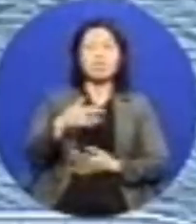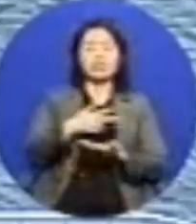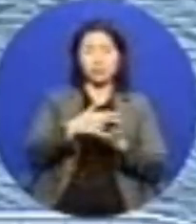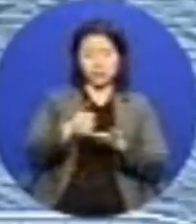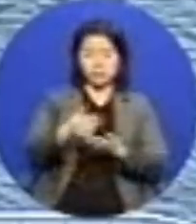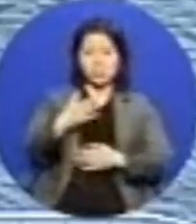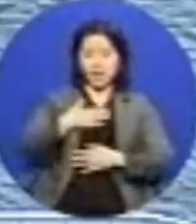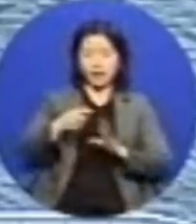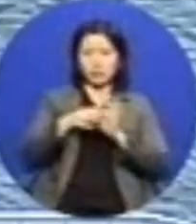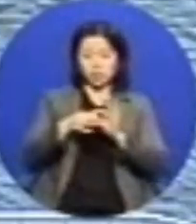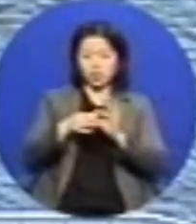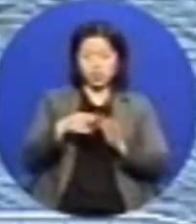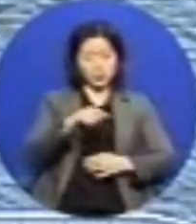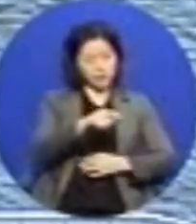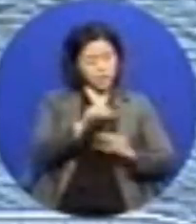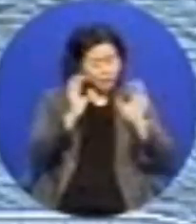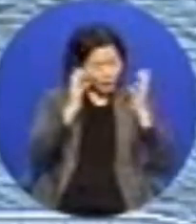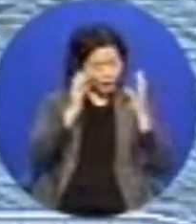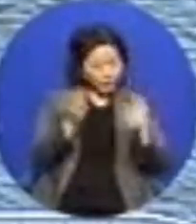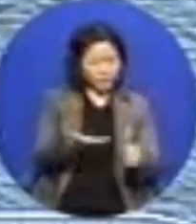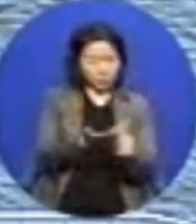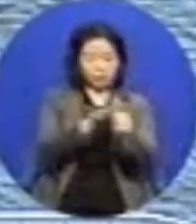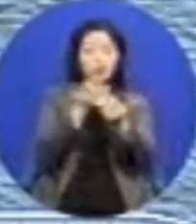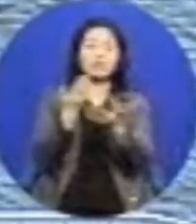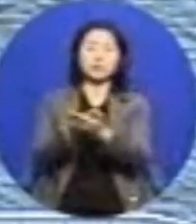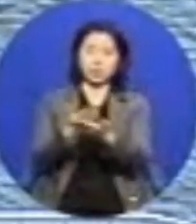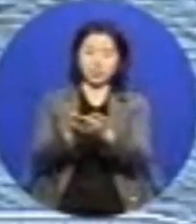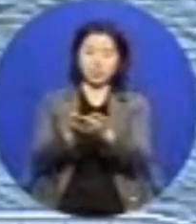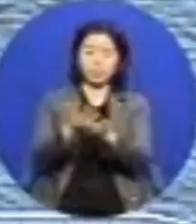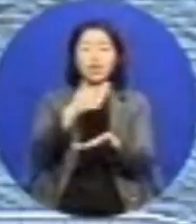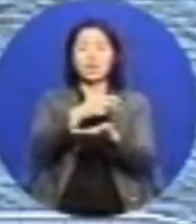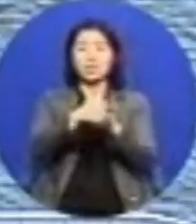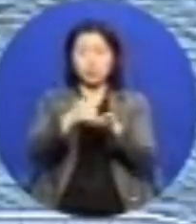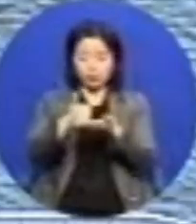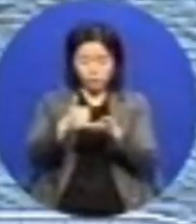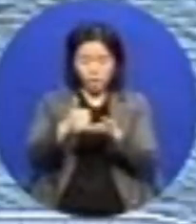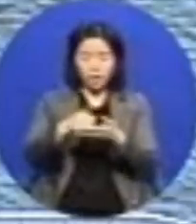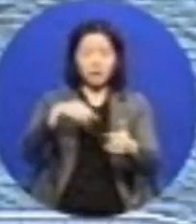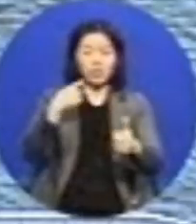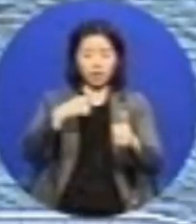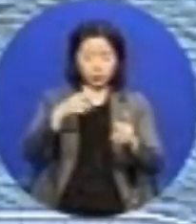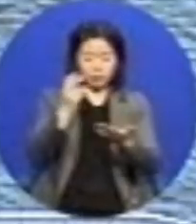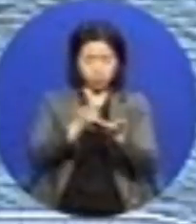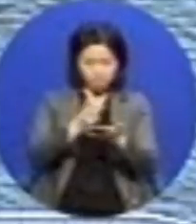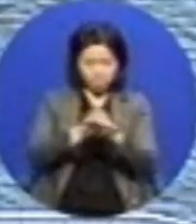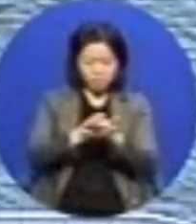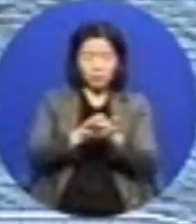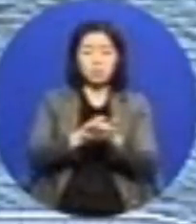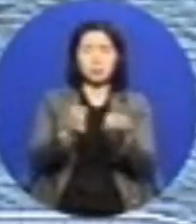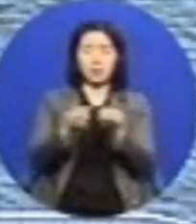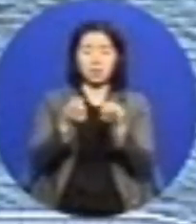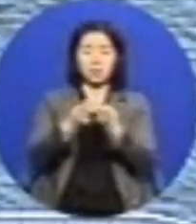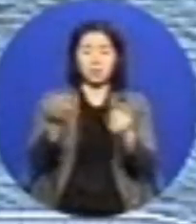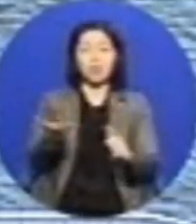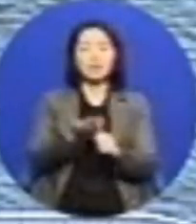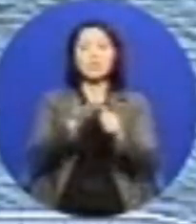통해서 이 아이를 길러 주세요 주의 교양과 훈계로 기르라고 한뜻이 그렇습니다